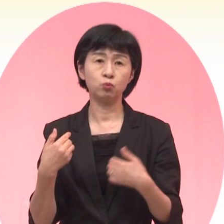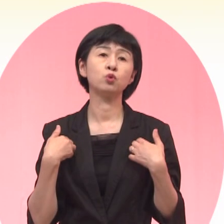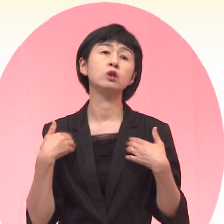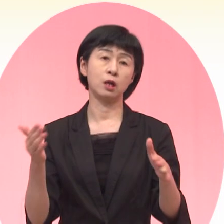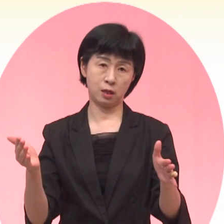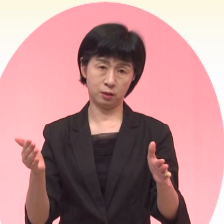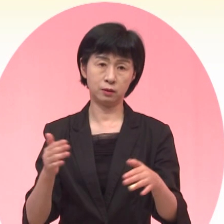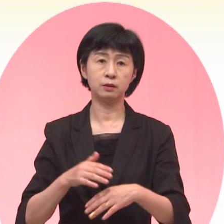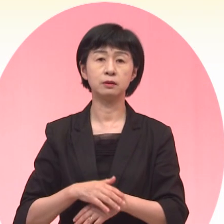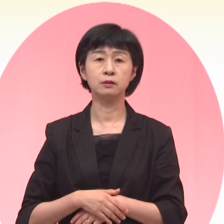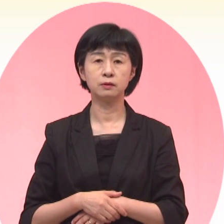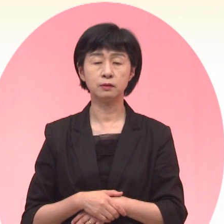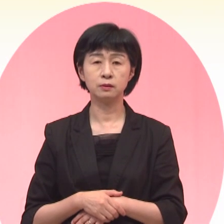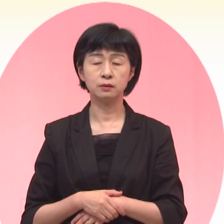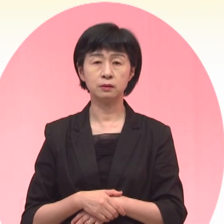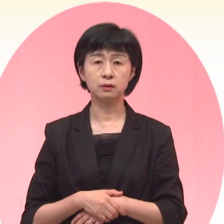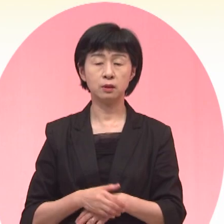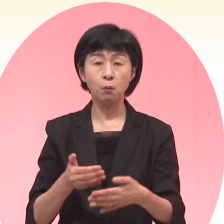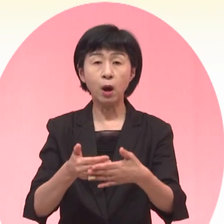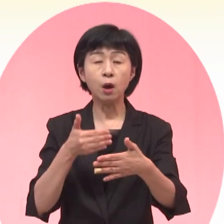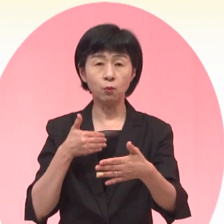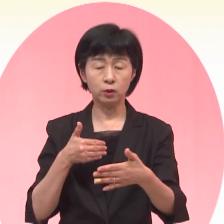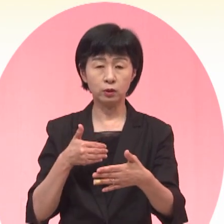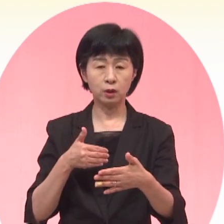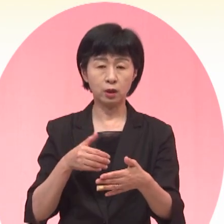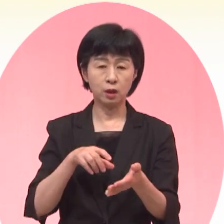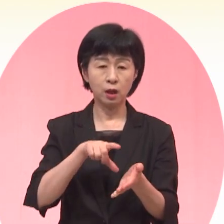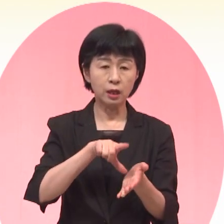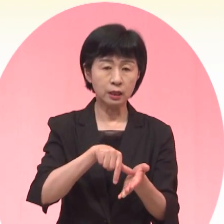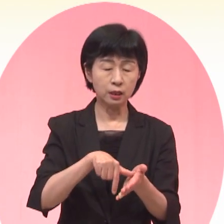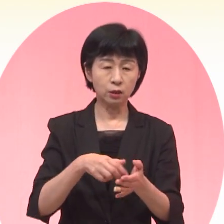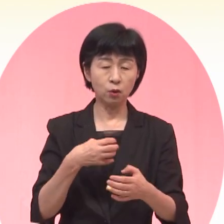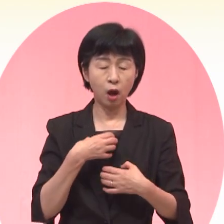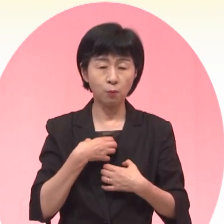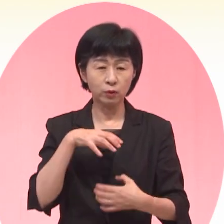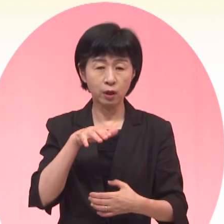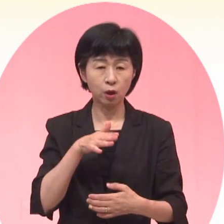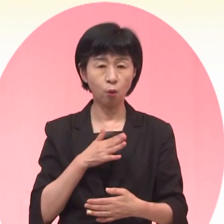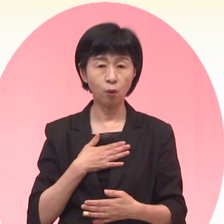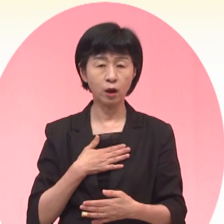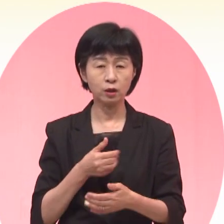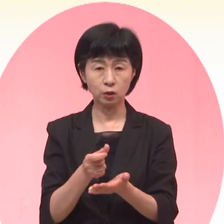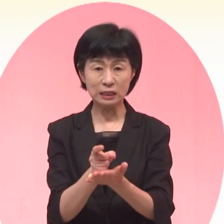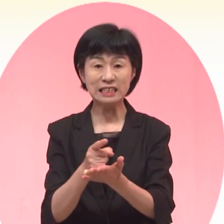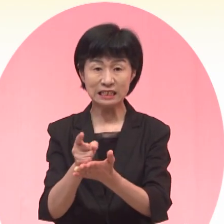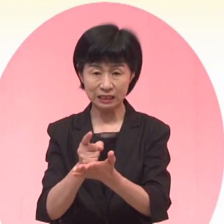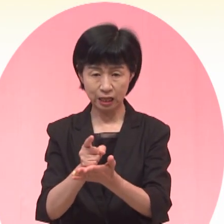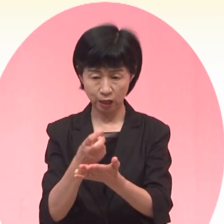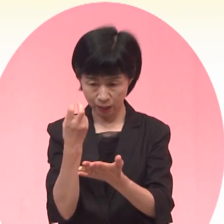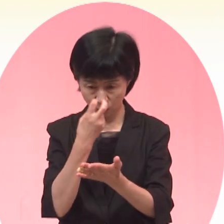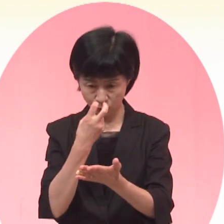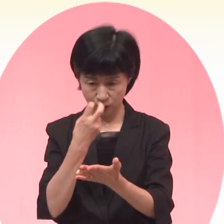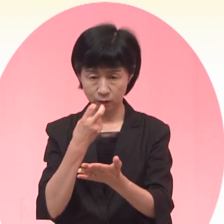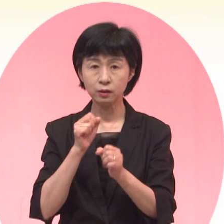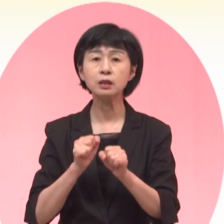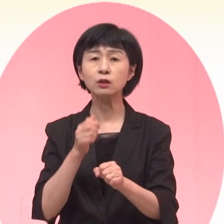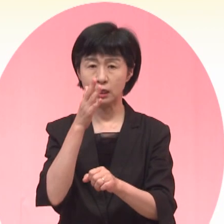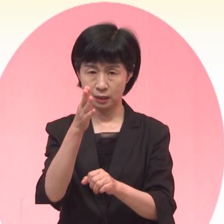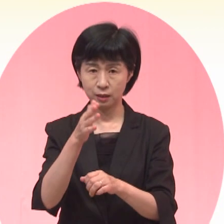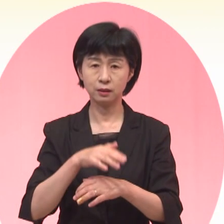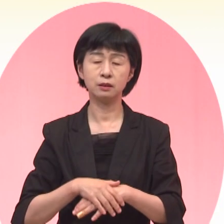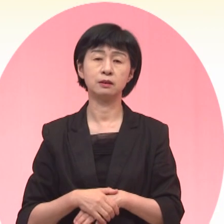ありません。あらかじめハザードマップなどで自分の住んでいる地域を確認しておきましょう。